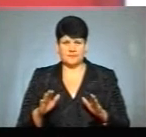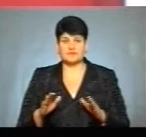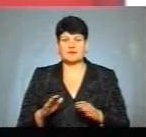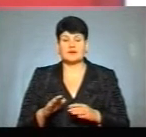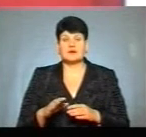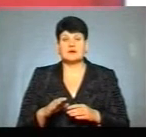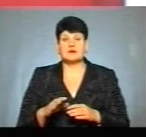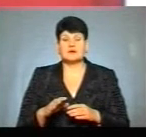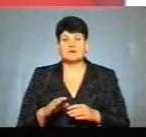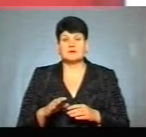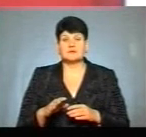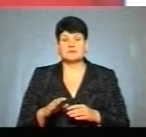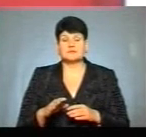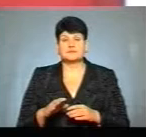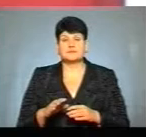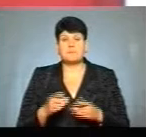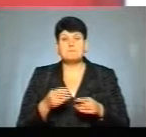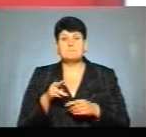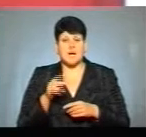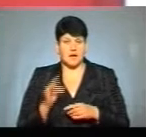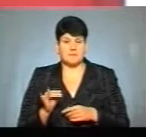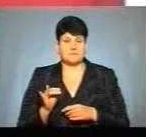із 4 видів. При